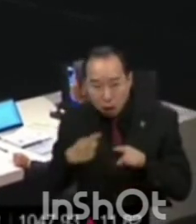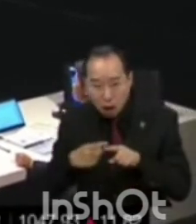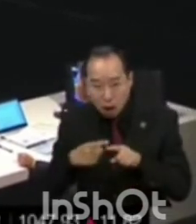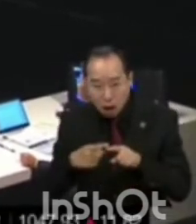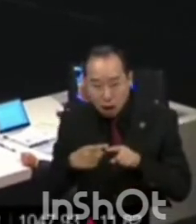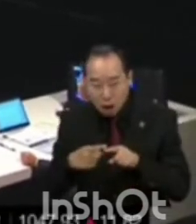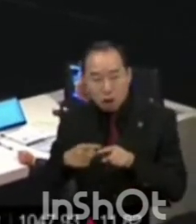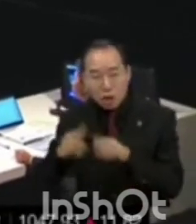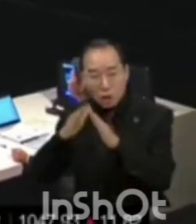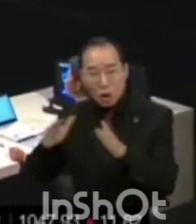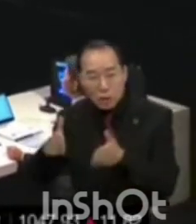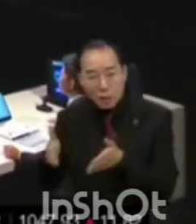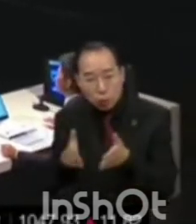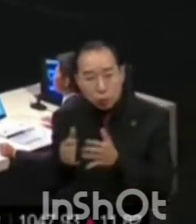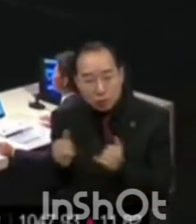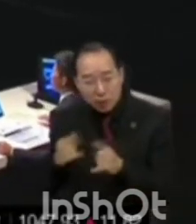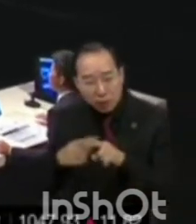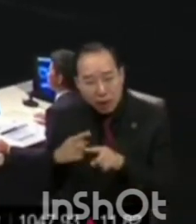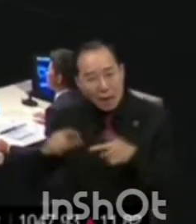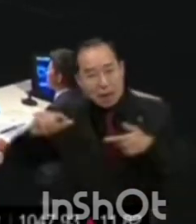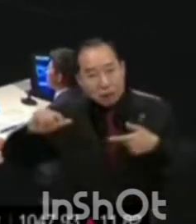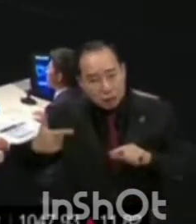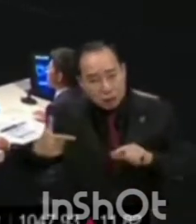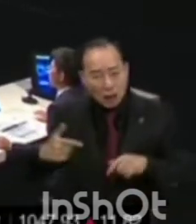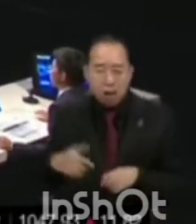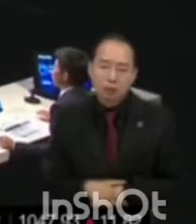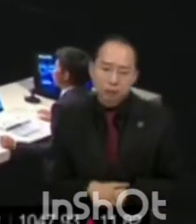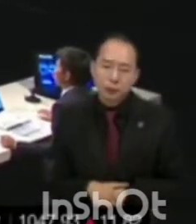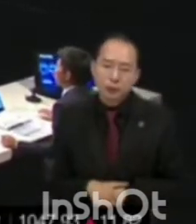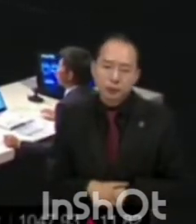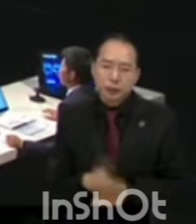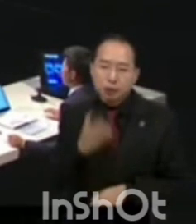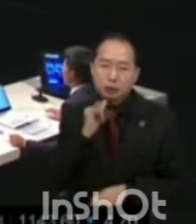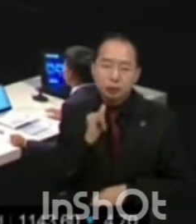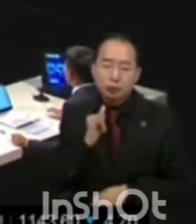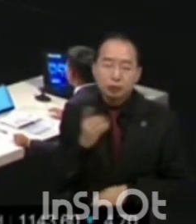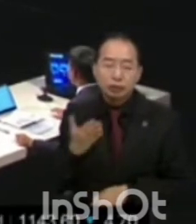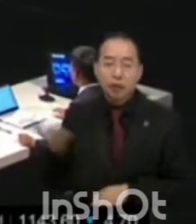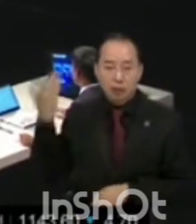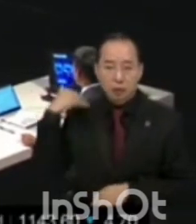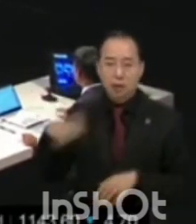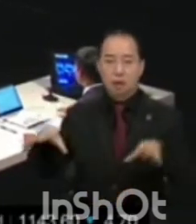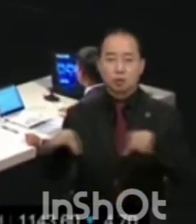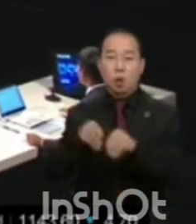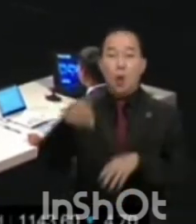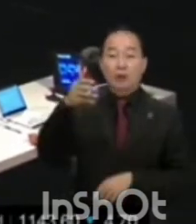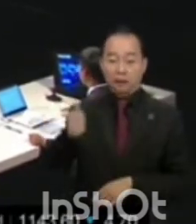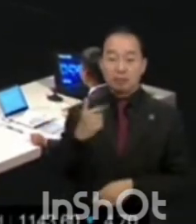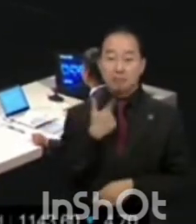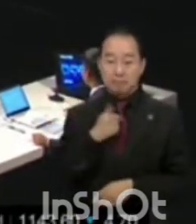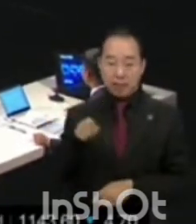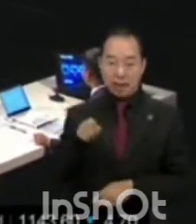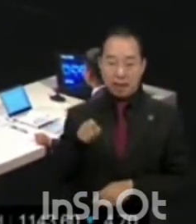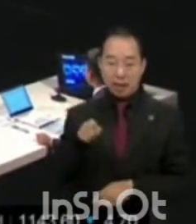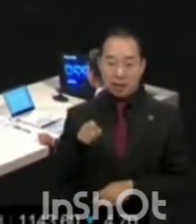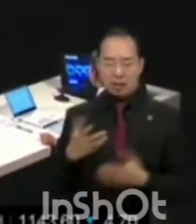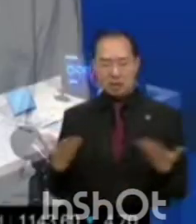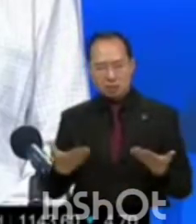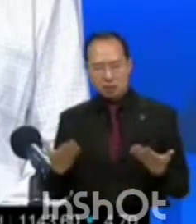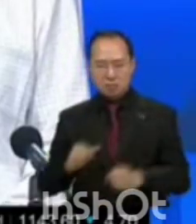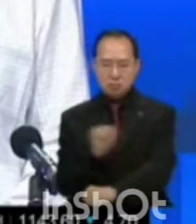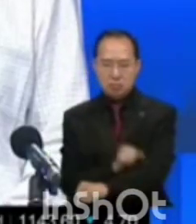것 같은데 뭐 그럴 수도 있겠죠. 그런데 이제 총리를 제 전임 총리로 많은 역할을